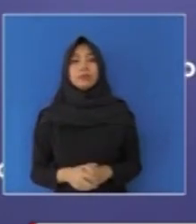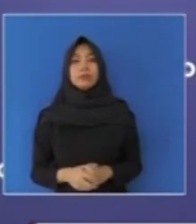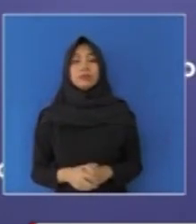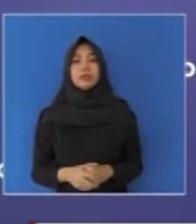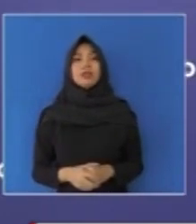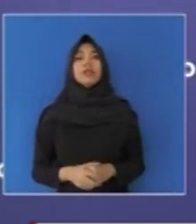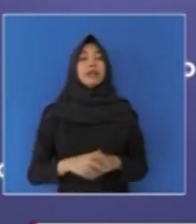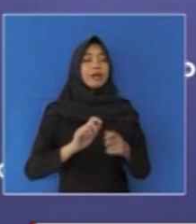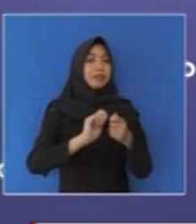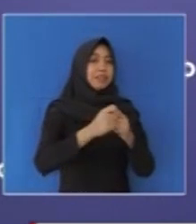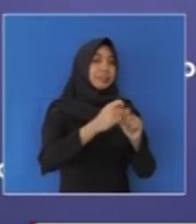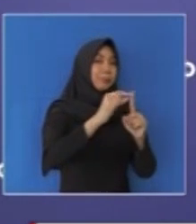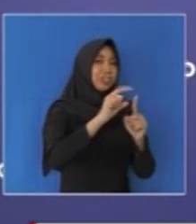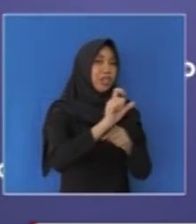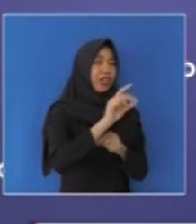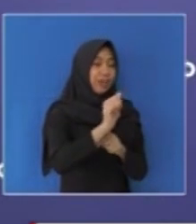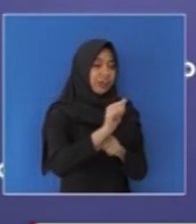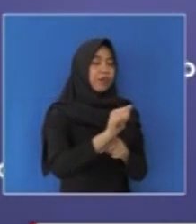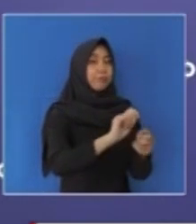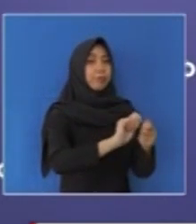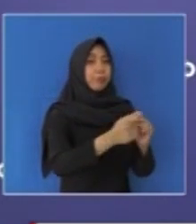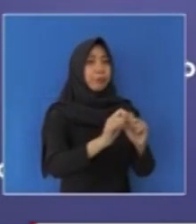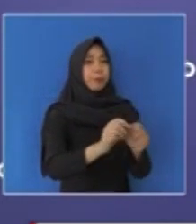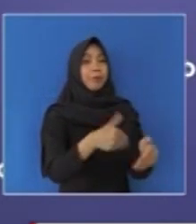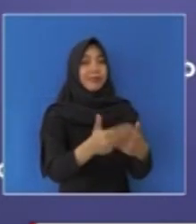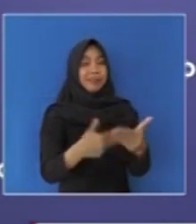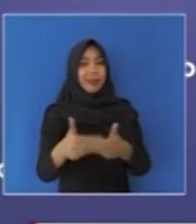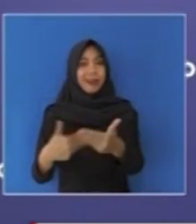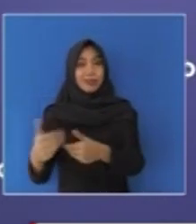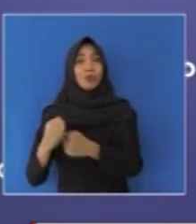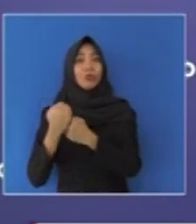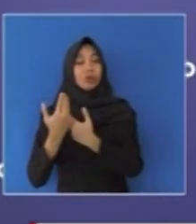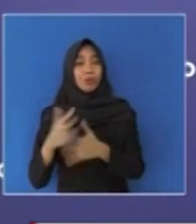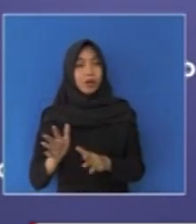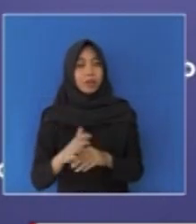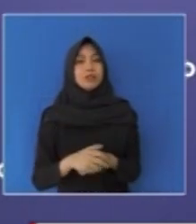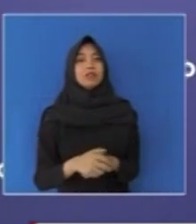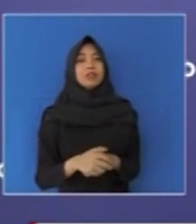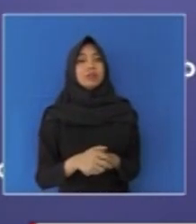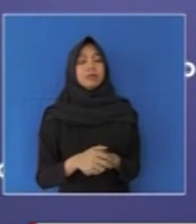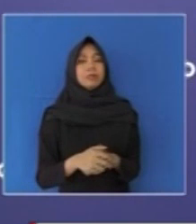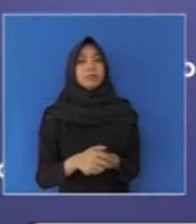sudah kita laksanakan adalah lebih dari